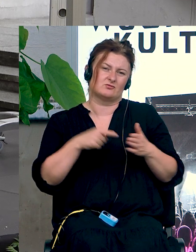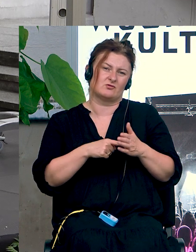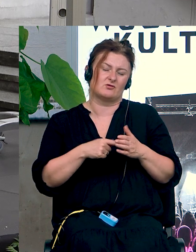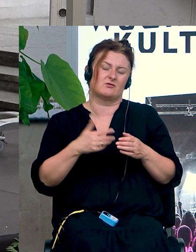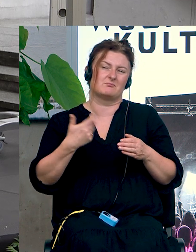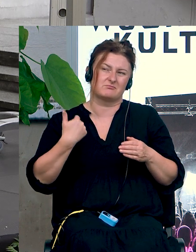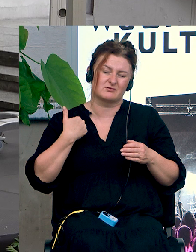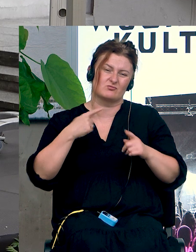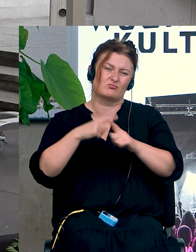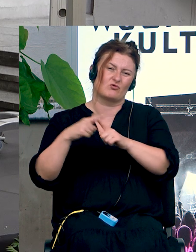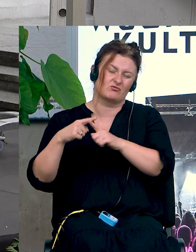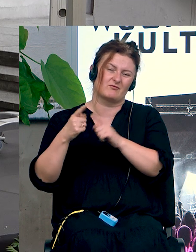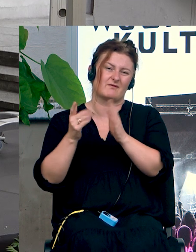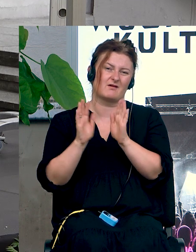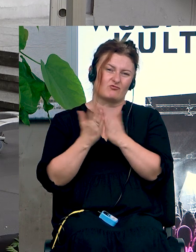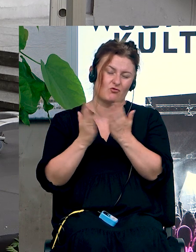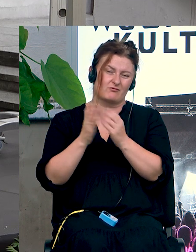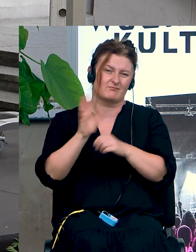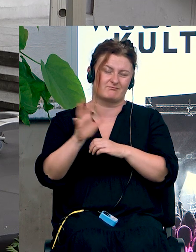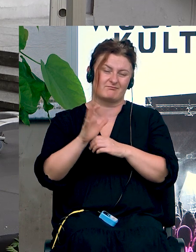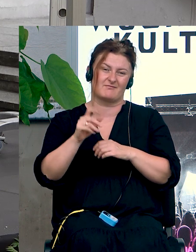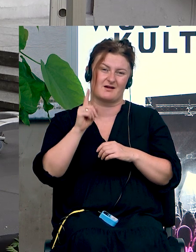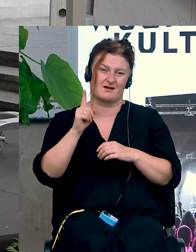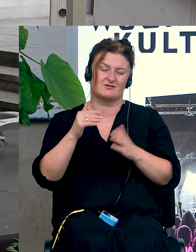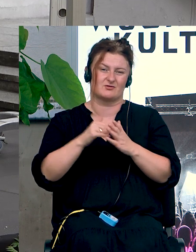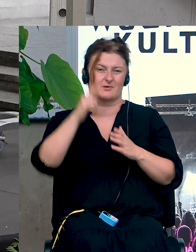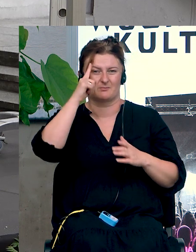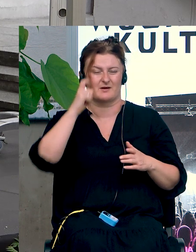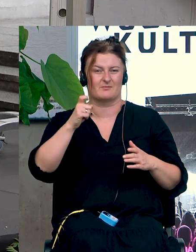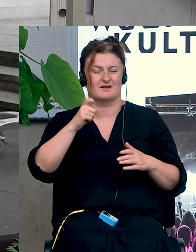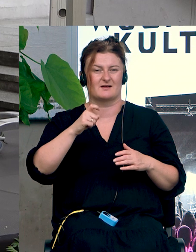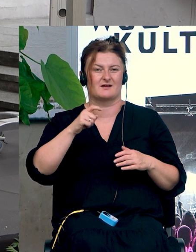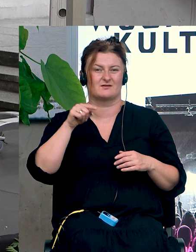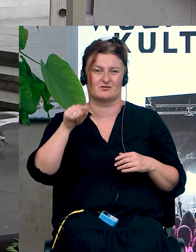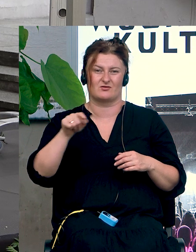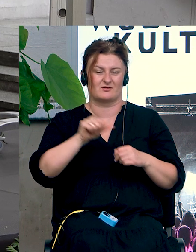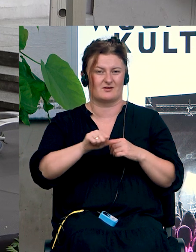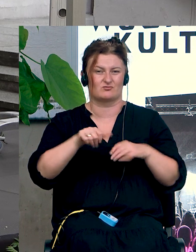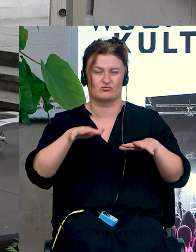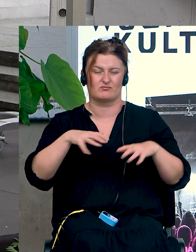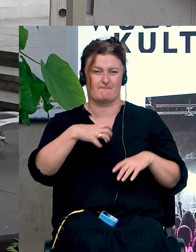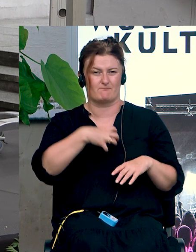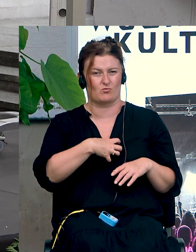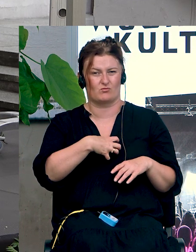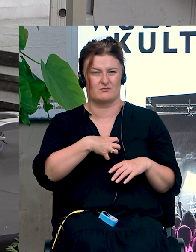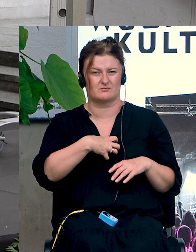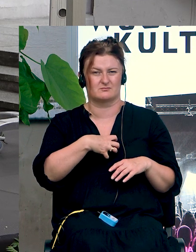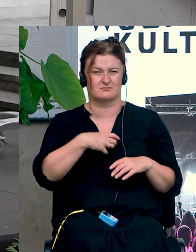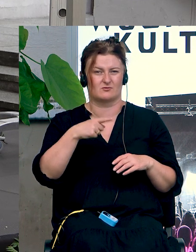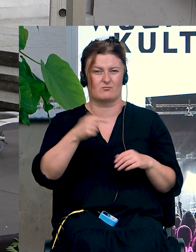важливо пам'ятати, що за цим стоїть великий біль. І це має припинитися якомога скоріше.